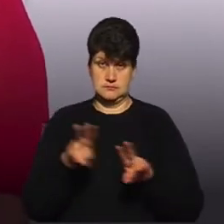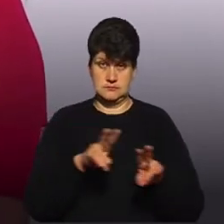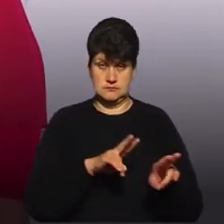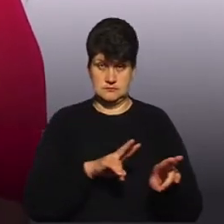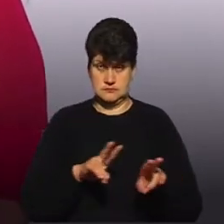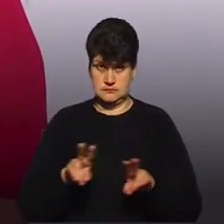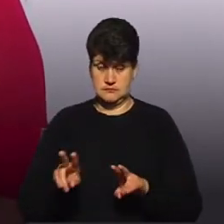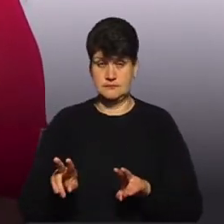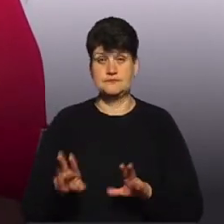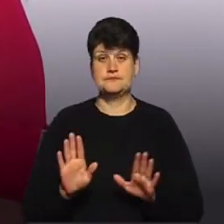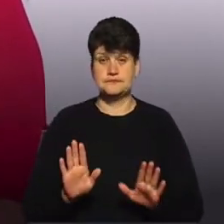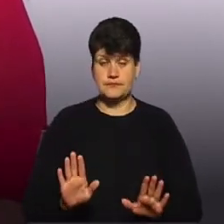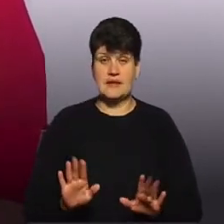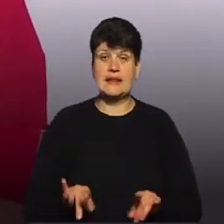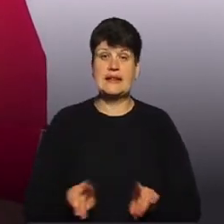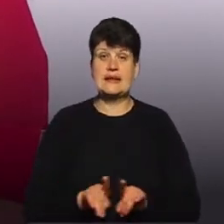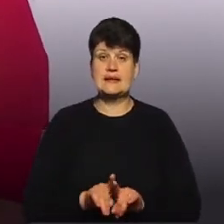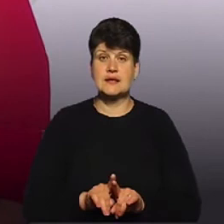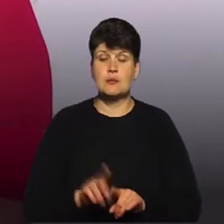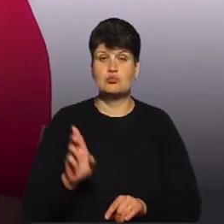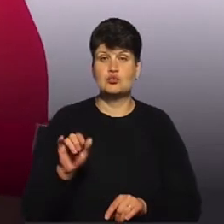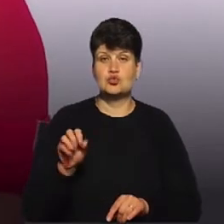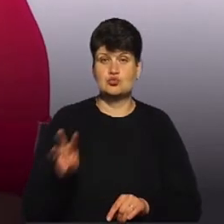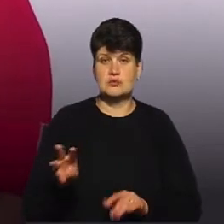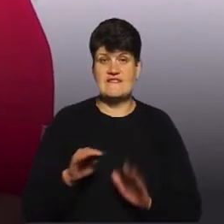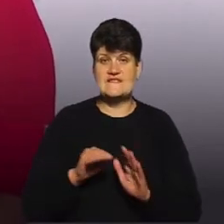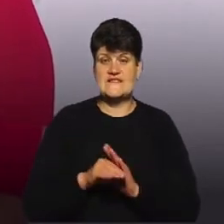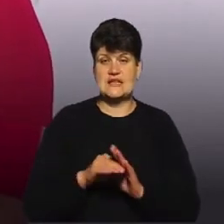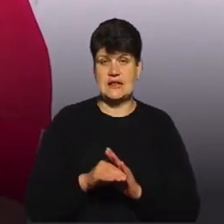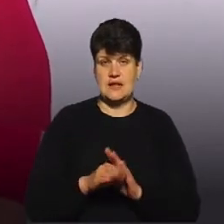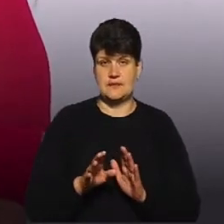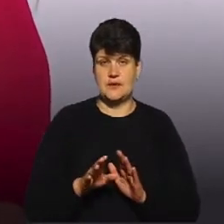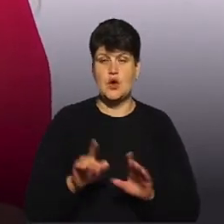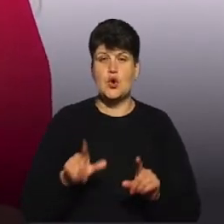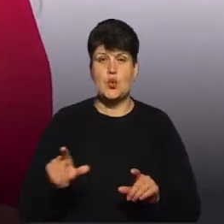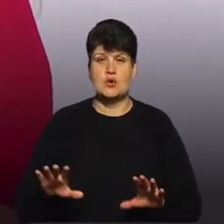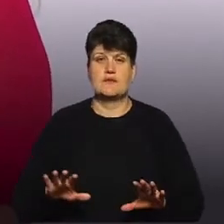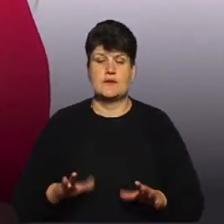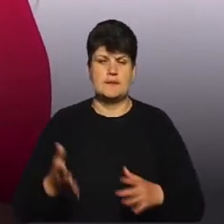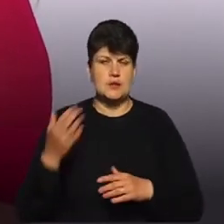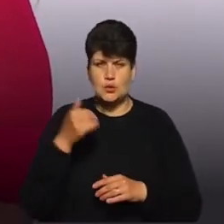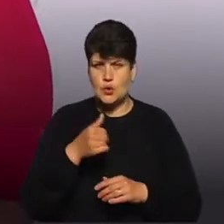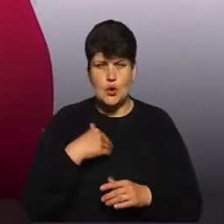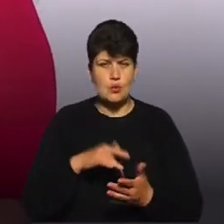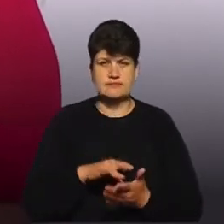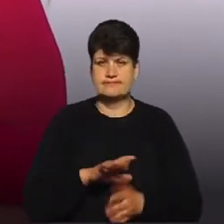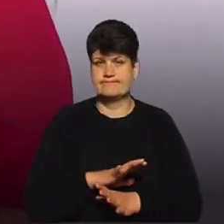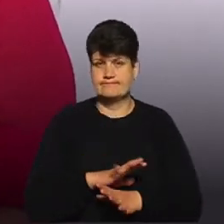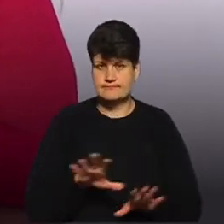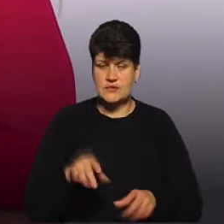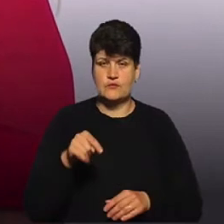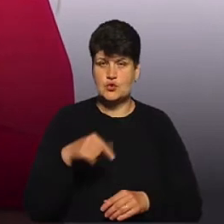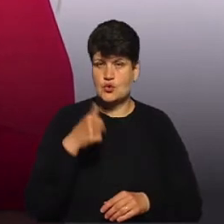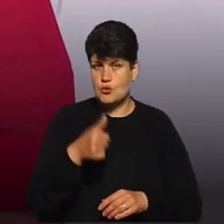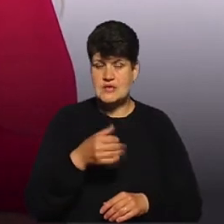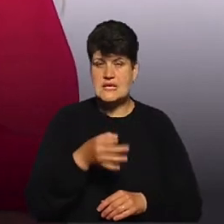такий бум відкладеного попиту. Люди втомилися. Минулого року не подорожували, в цьому році раннього бронювання як такого не